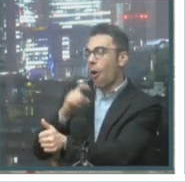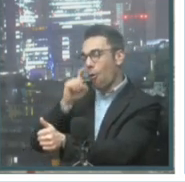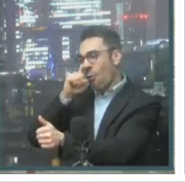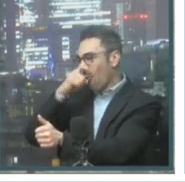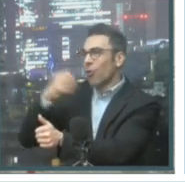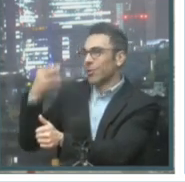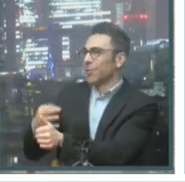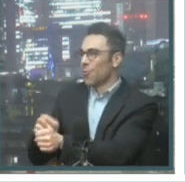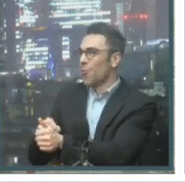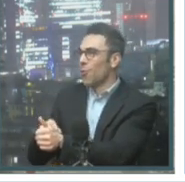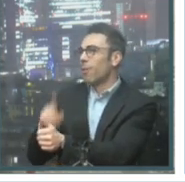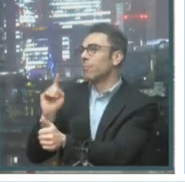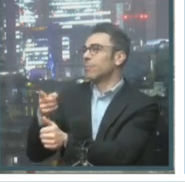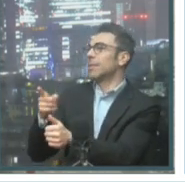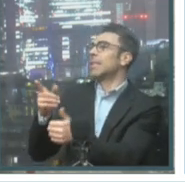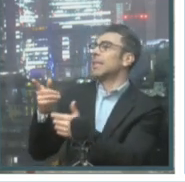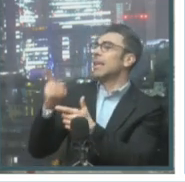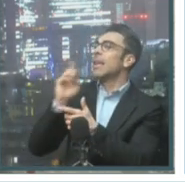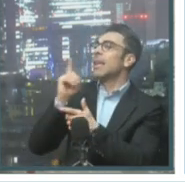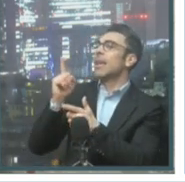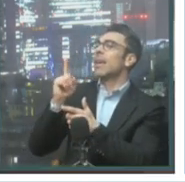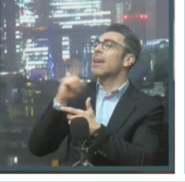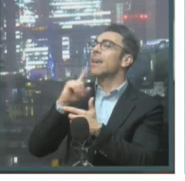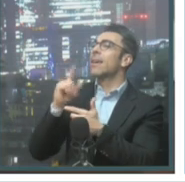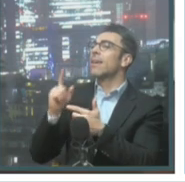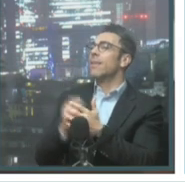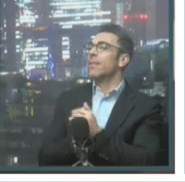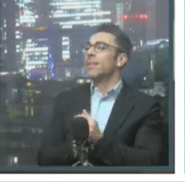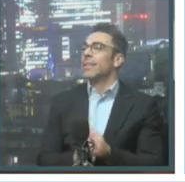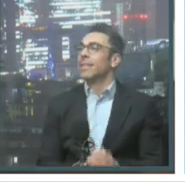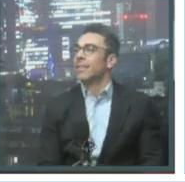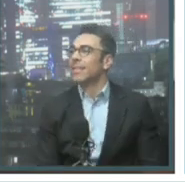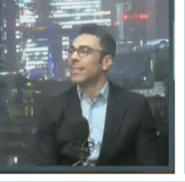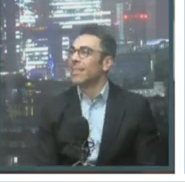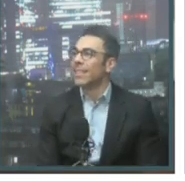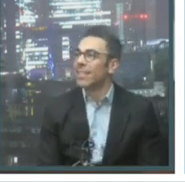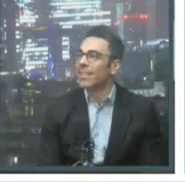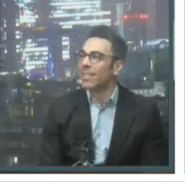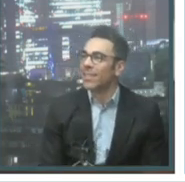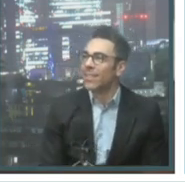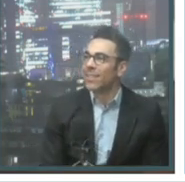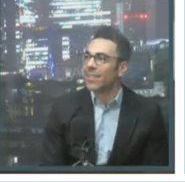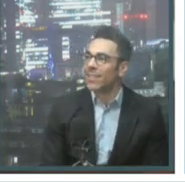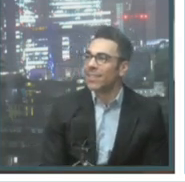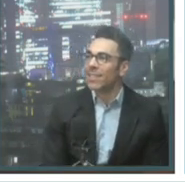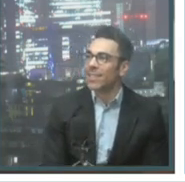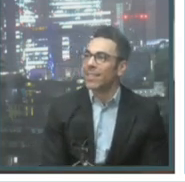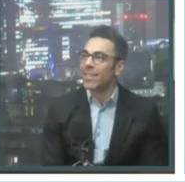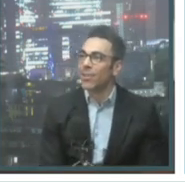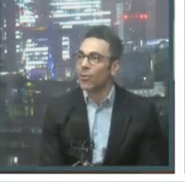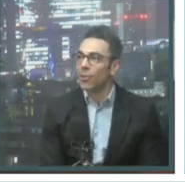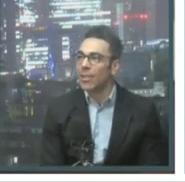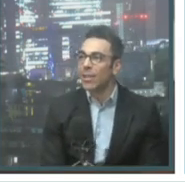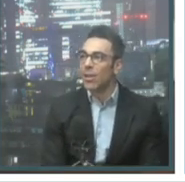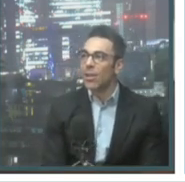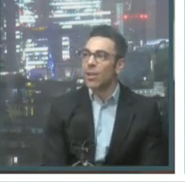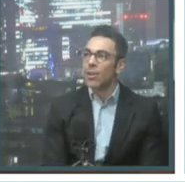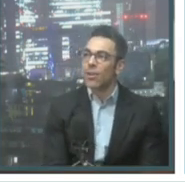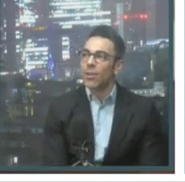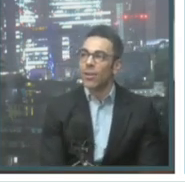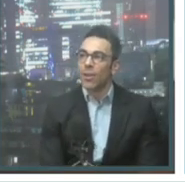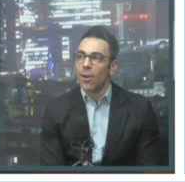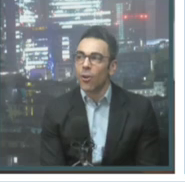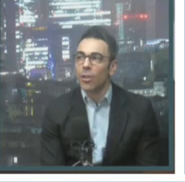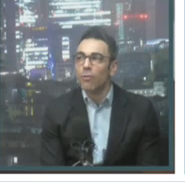le varie pagine sulla pagina facebook di mai dire solo dopo avere aiuti più cocotte l'ho io di